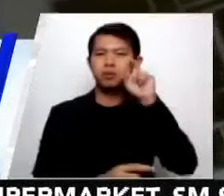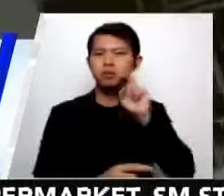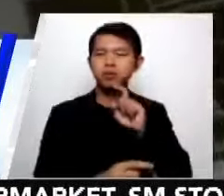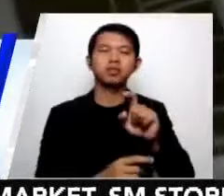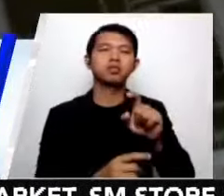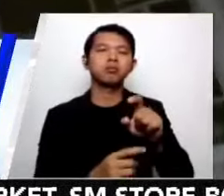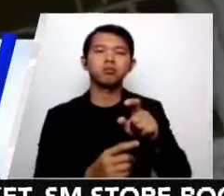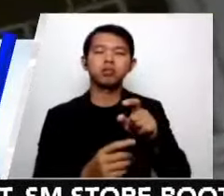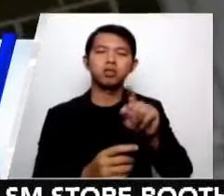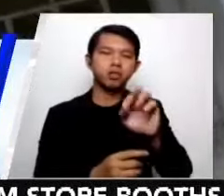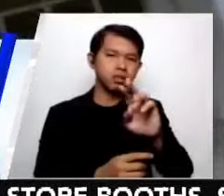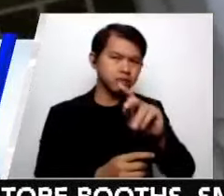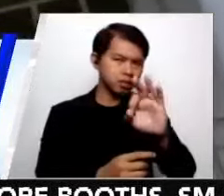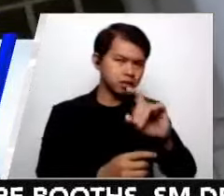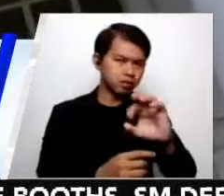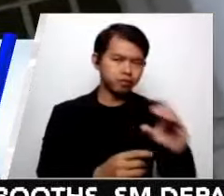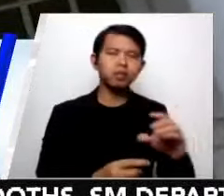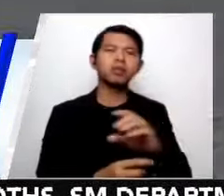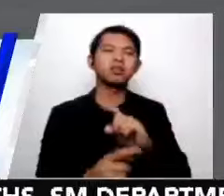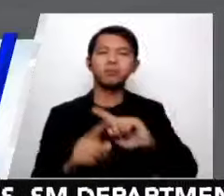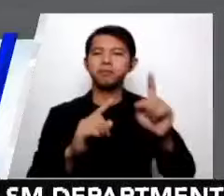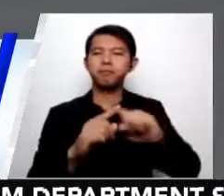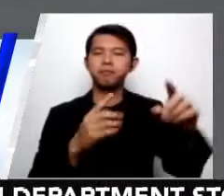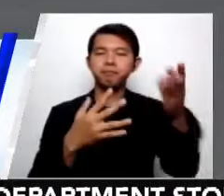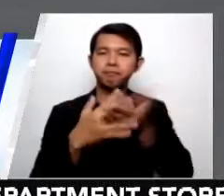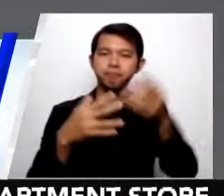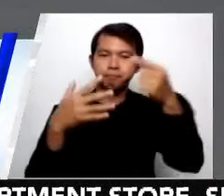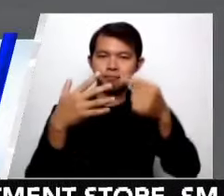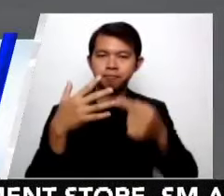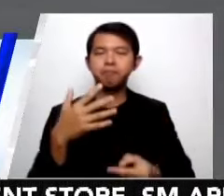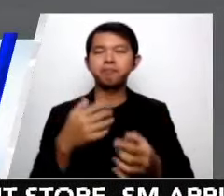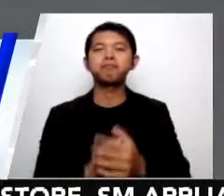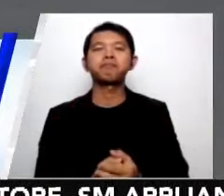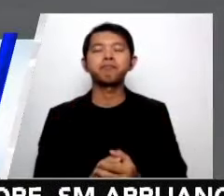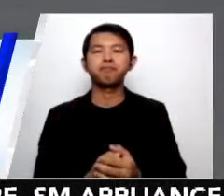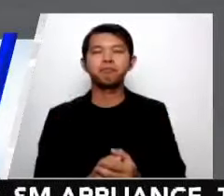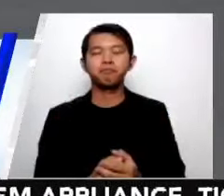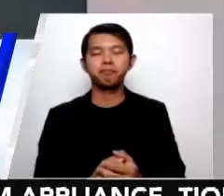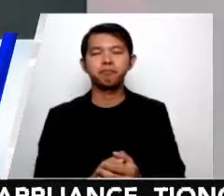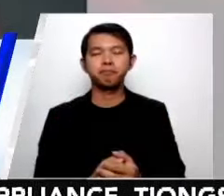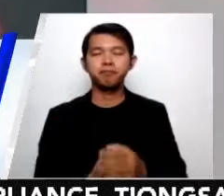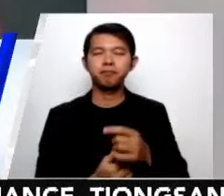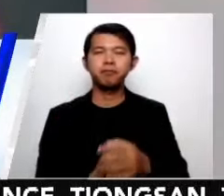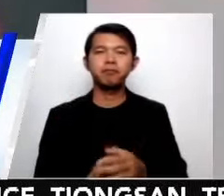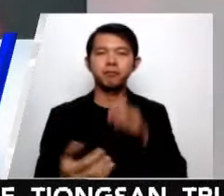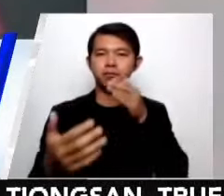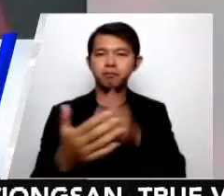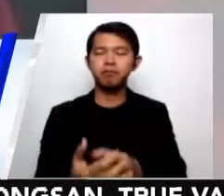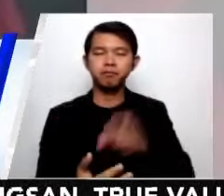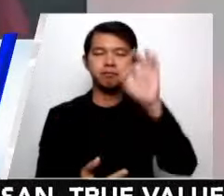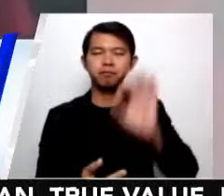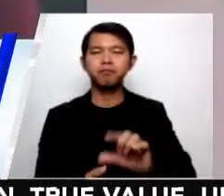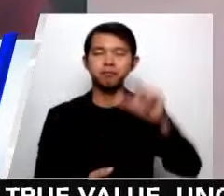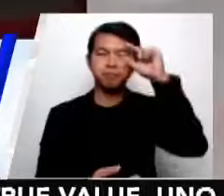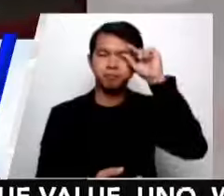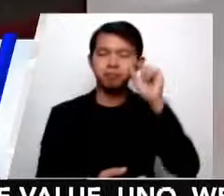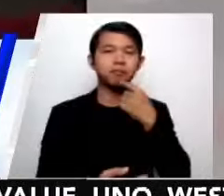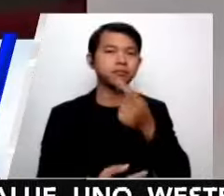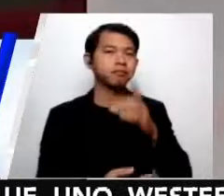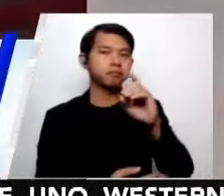muli ng Department of Justice ang sexual abuse at human trafficking charges laban kay Kibuloy. Sabi naman ng DOJ, wala pa